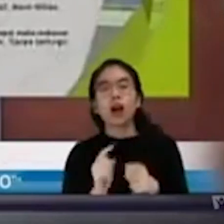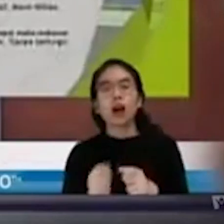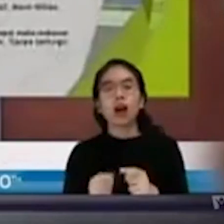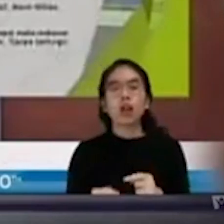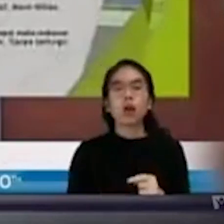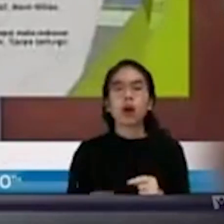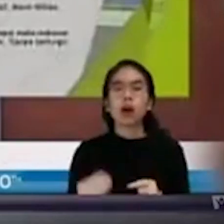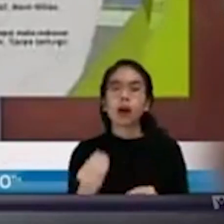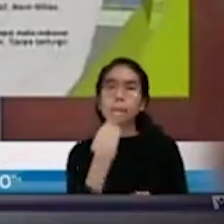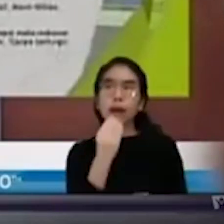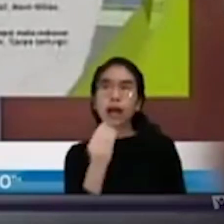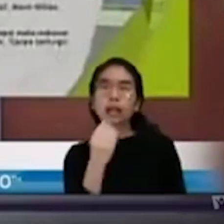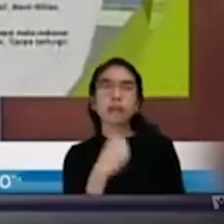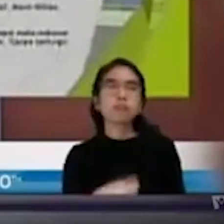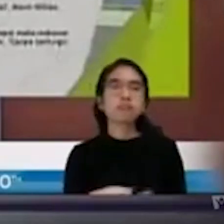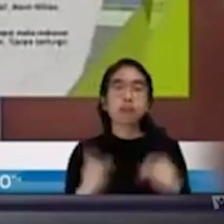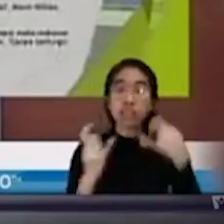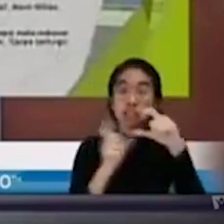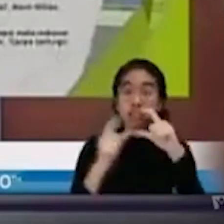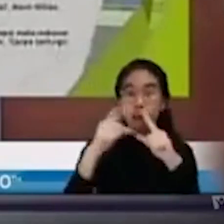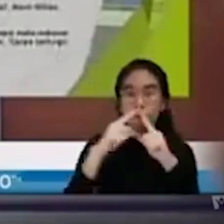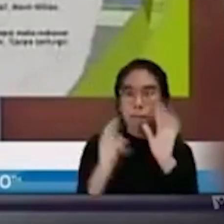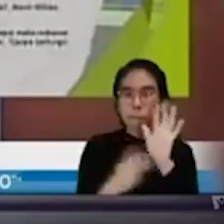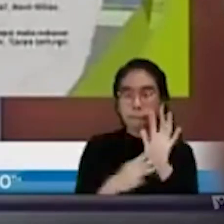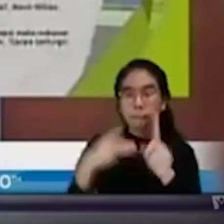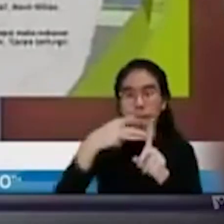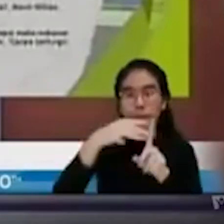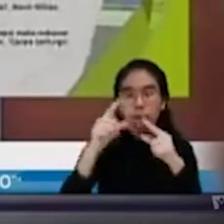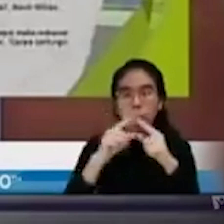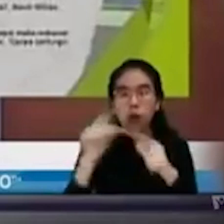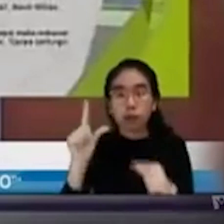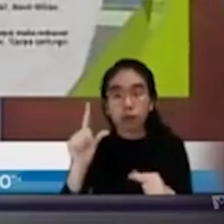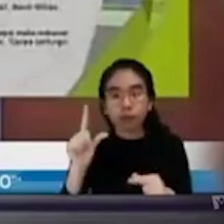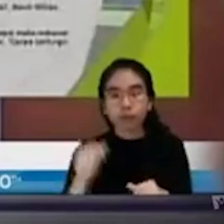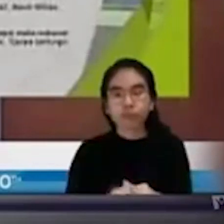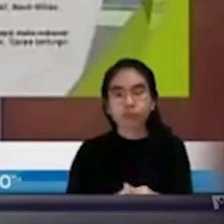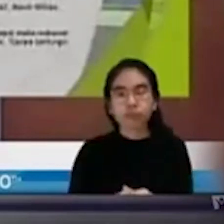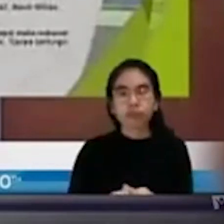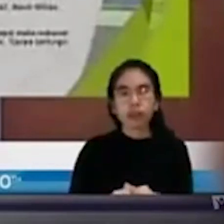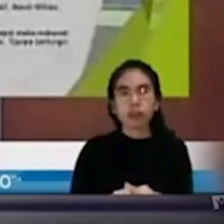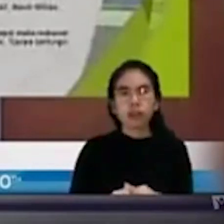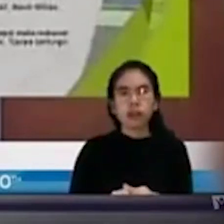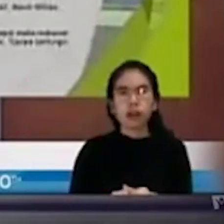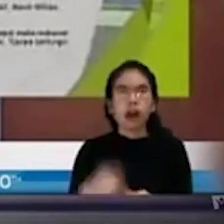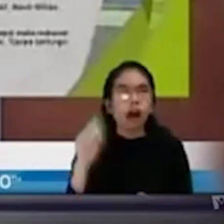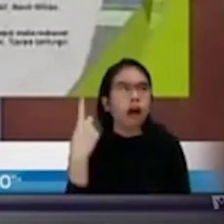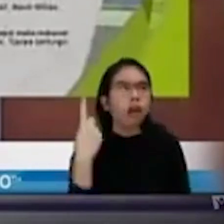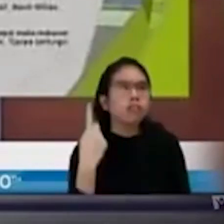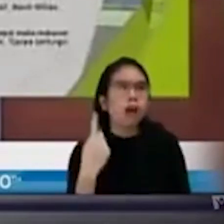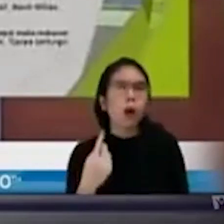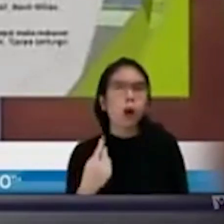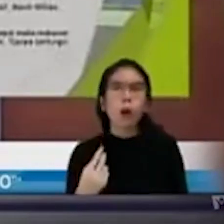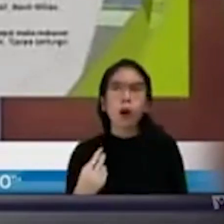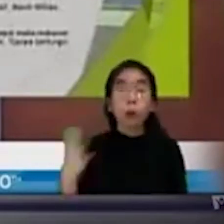membuat rasanya itu sepertinya menyengat, tapi nggak ada rasa gitu. Tetapi kalau dengan ada